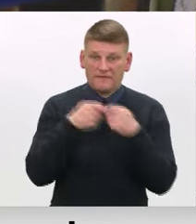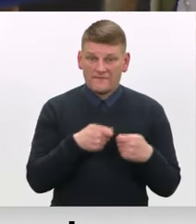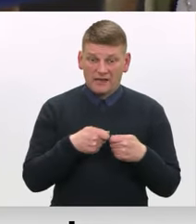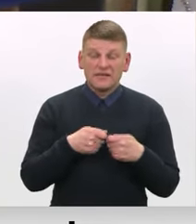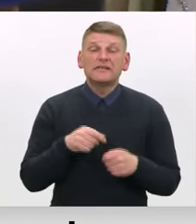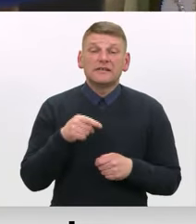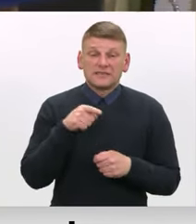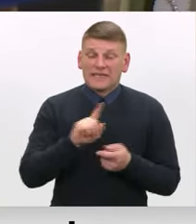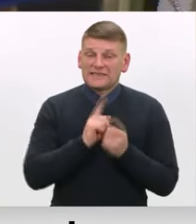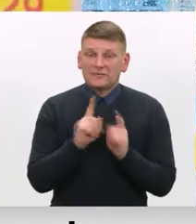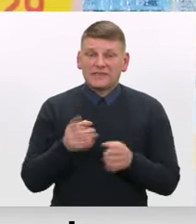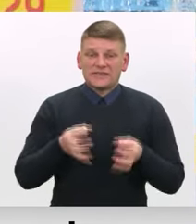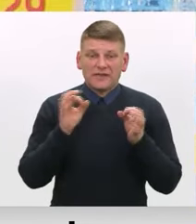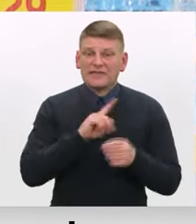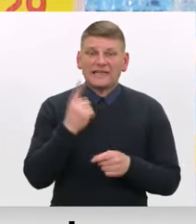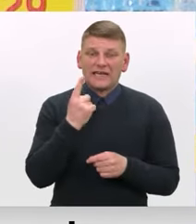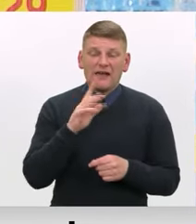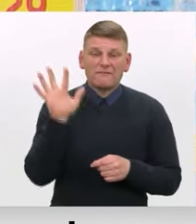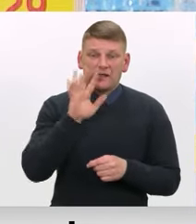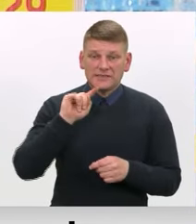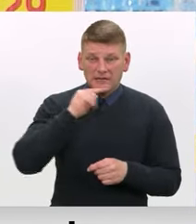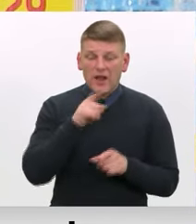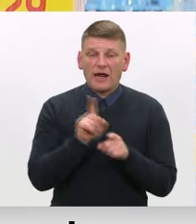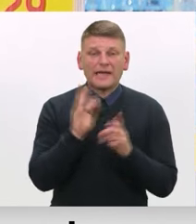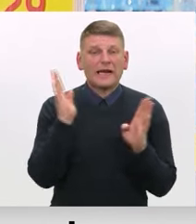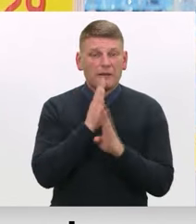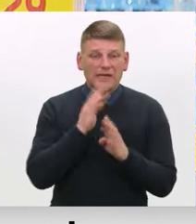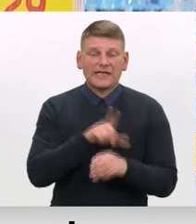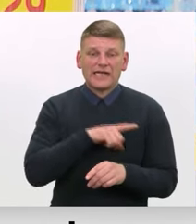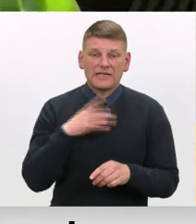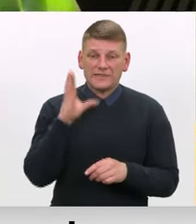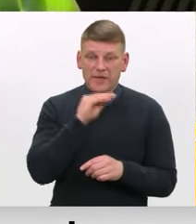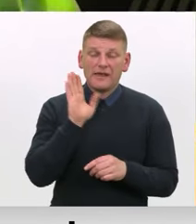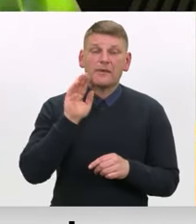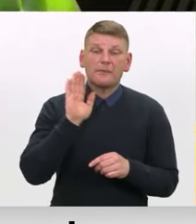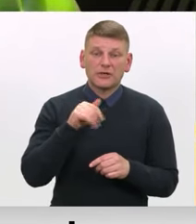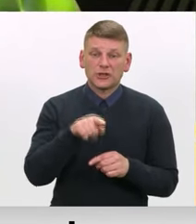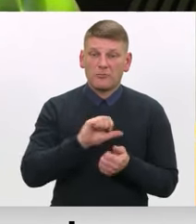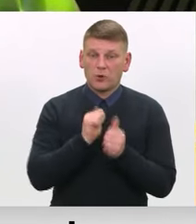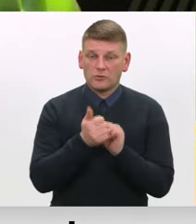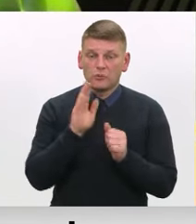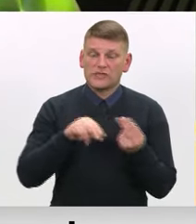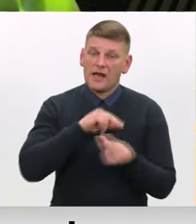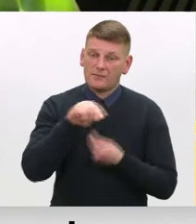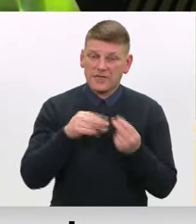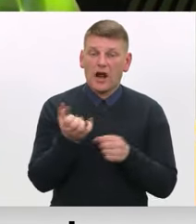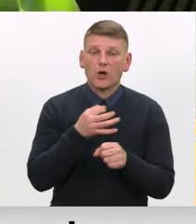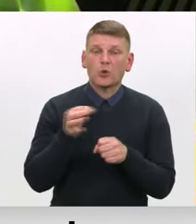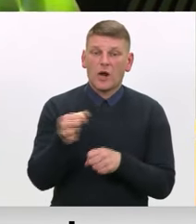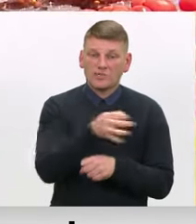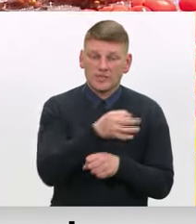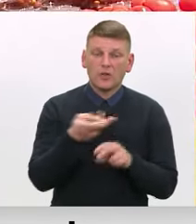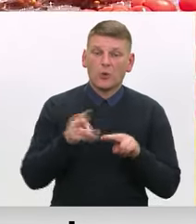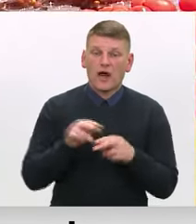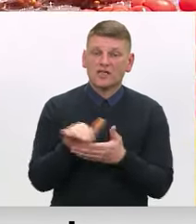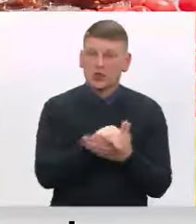ir svarīgas nevien valsts ekonomikai, bet arī klimata ilgtspējai. Par šiem grozījumiem vēl būs jāapspriežas ar nozari un tās